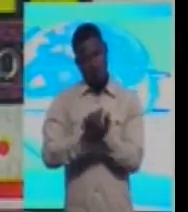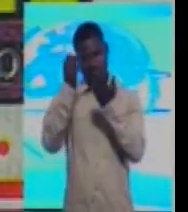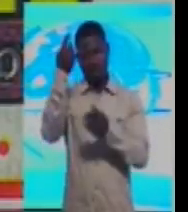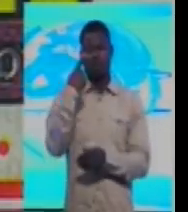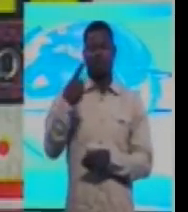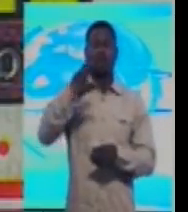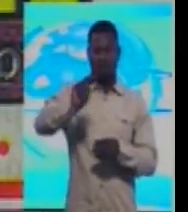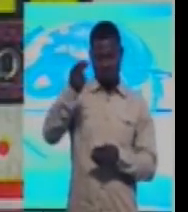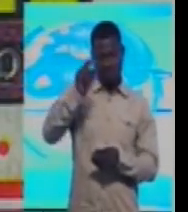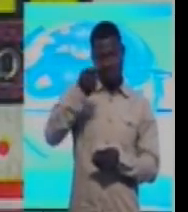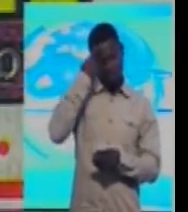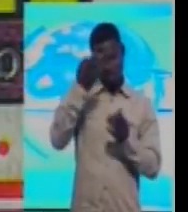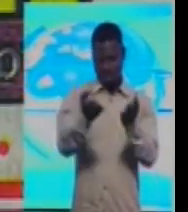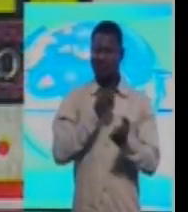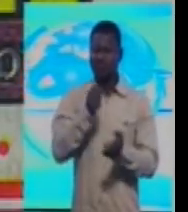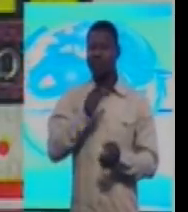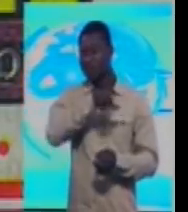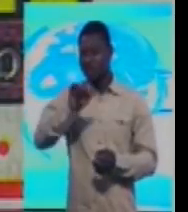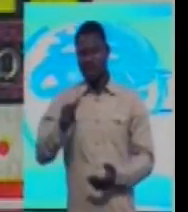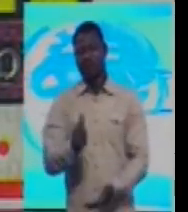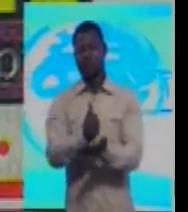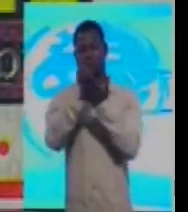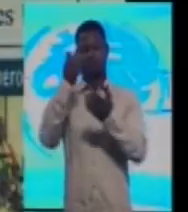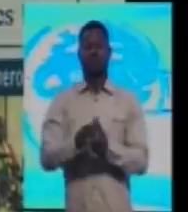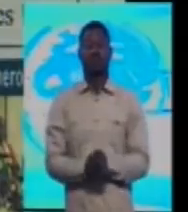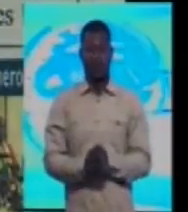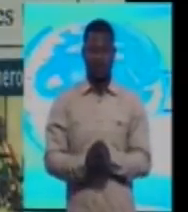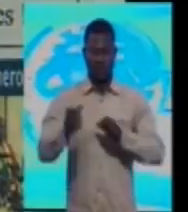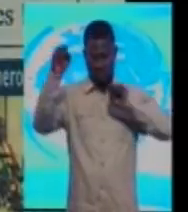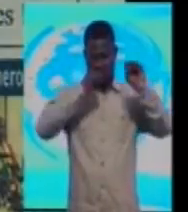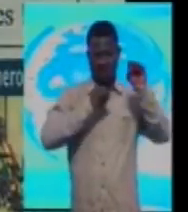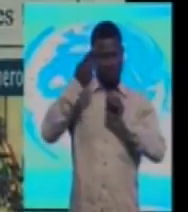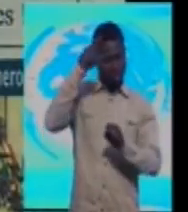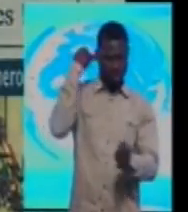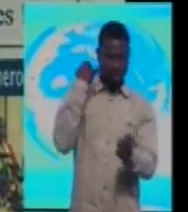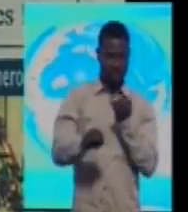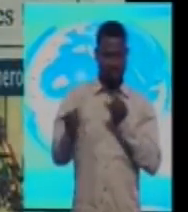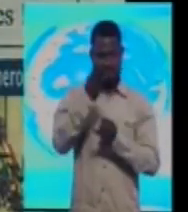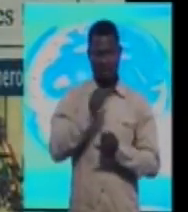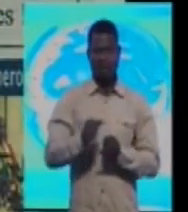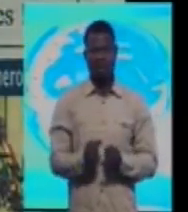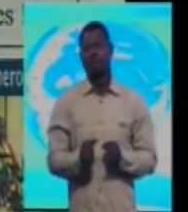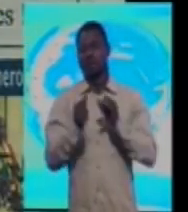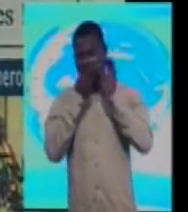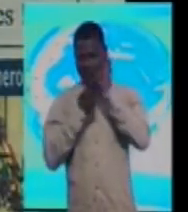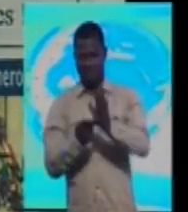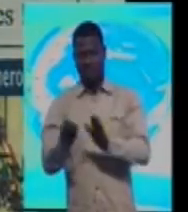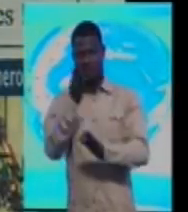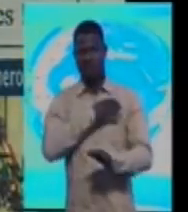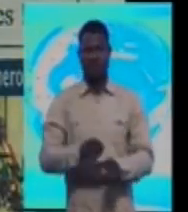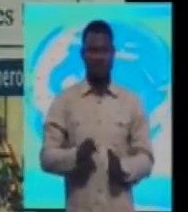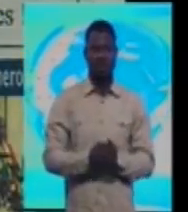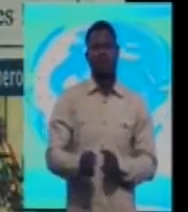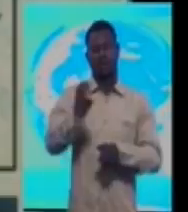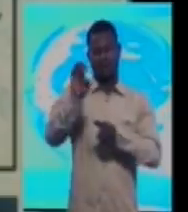gouvernement qui n'arrive pas à céder lui-même. Sport pour terminer, l'Express du Faso affiche l'ambition de Kamou Malo